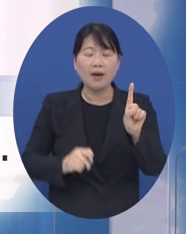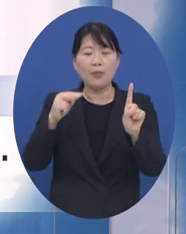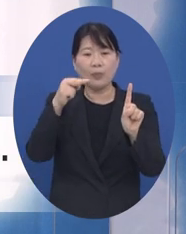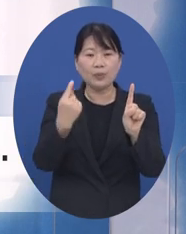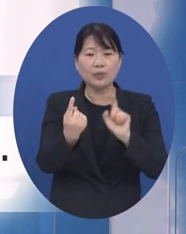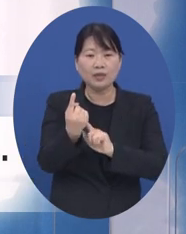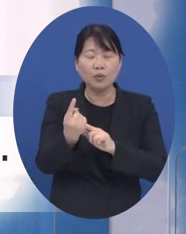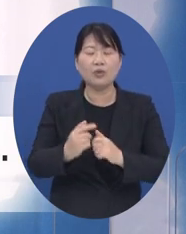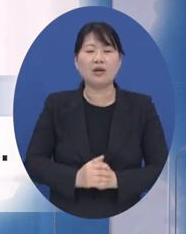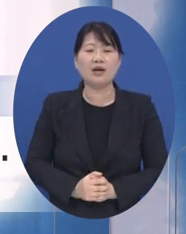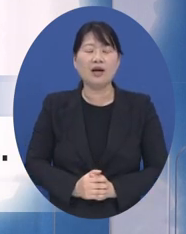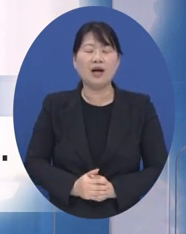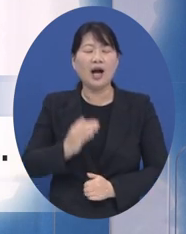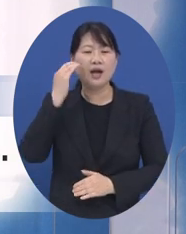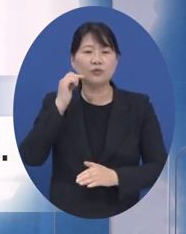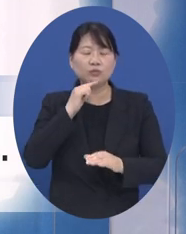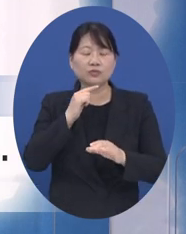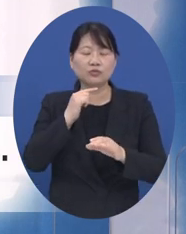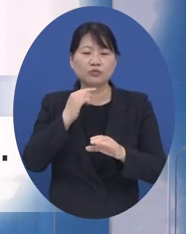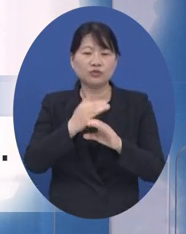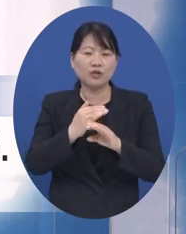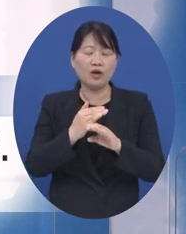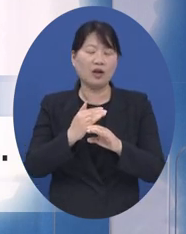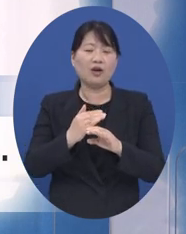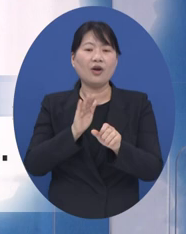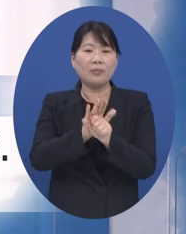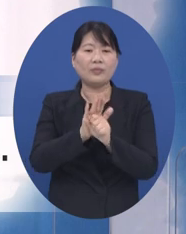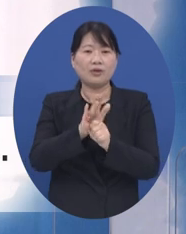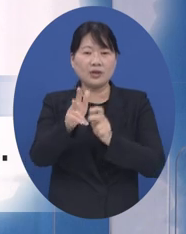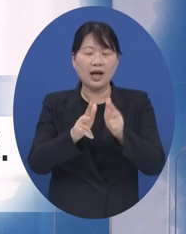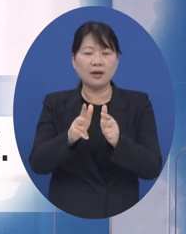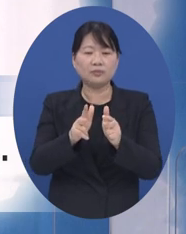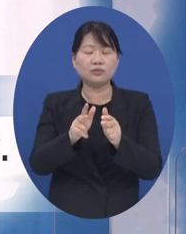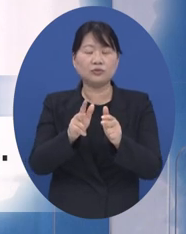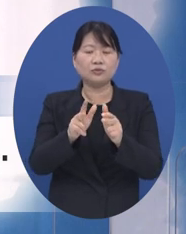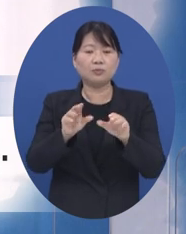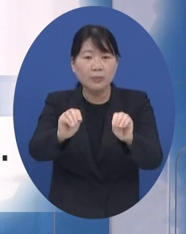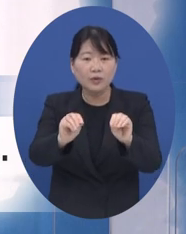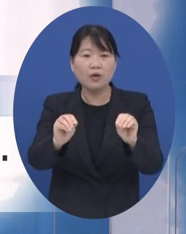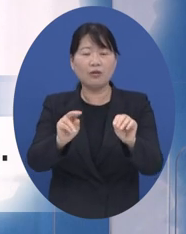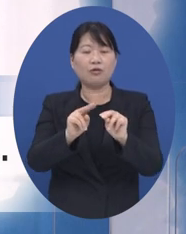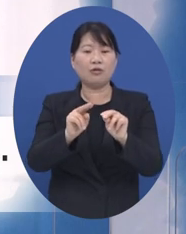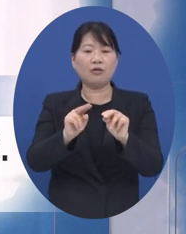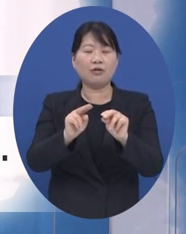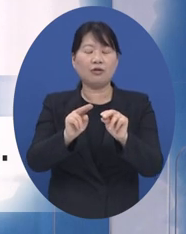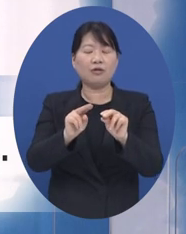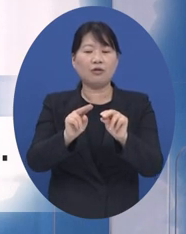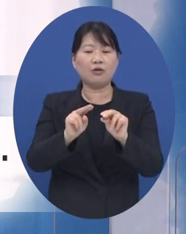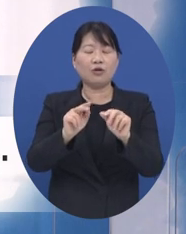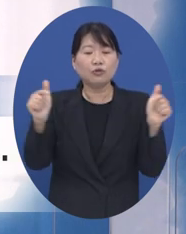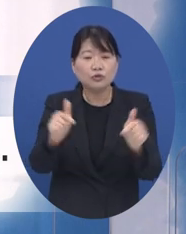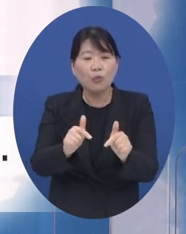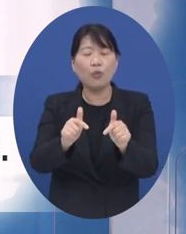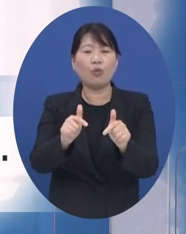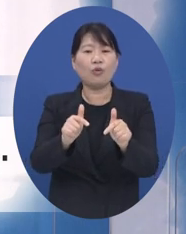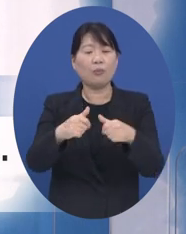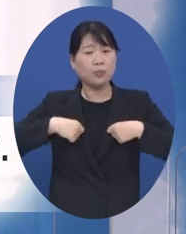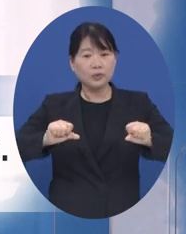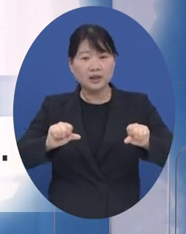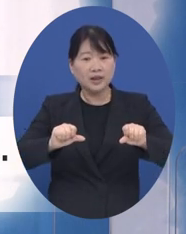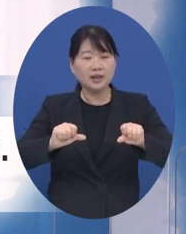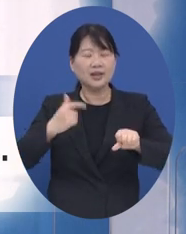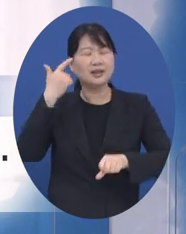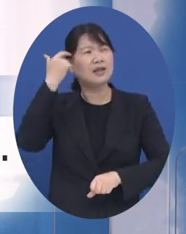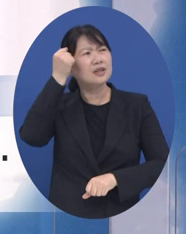남북교류협력 사업을 중단시키거나 축소하거나 그렇게 해본 적이 제 기억으로는 별로 없었습니다.